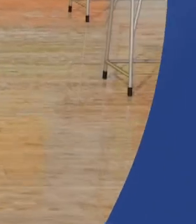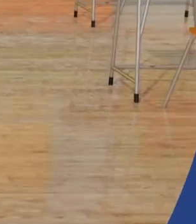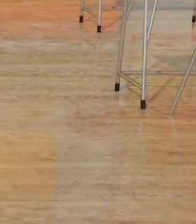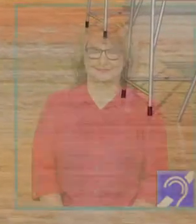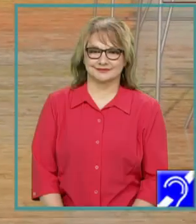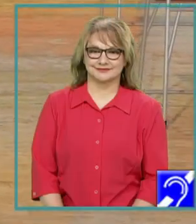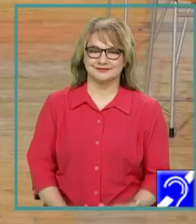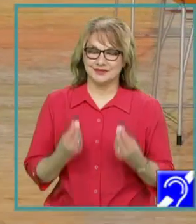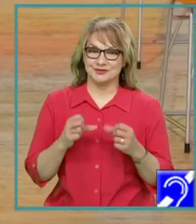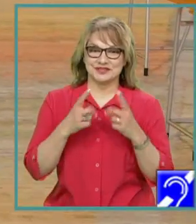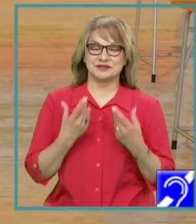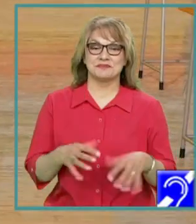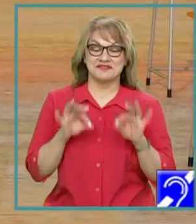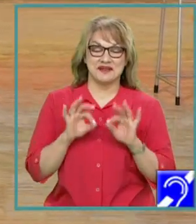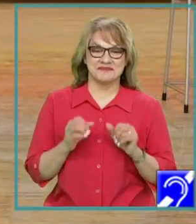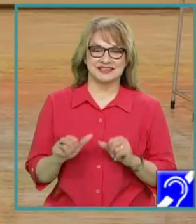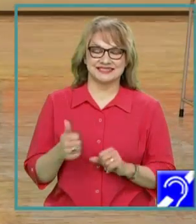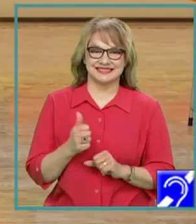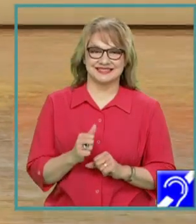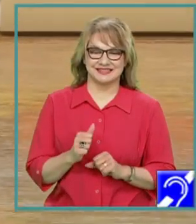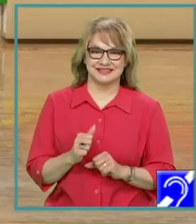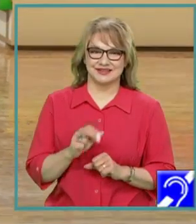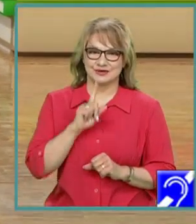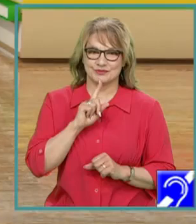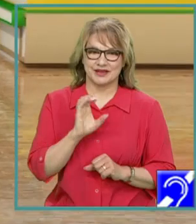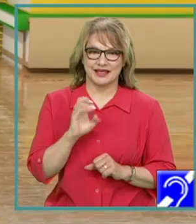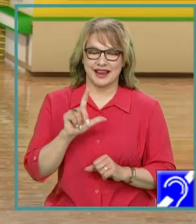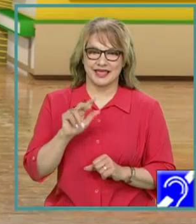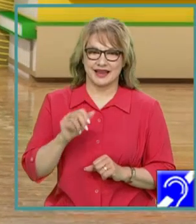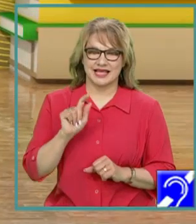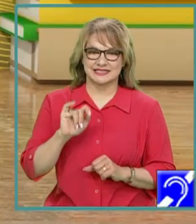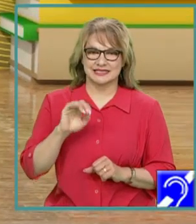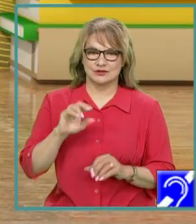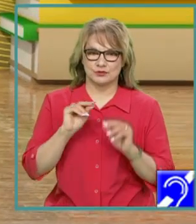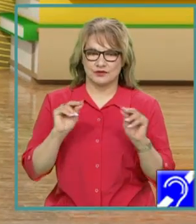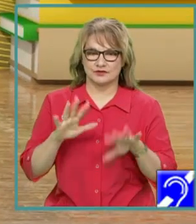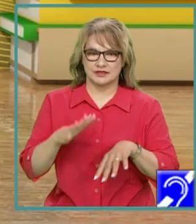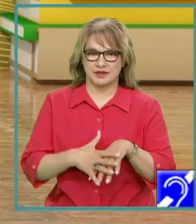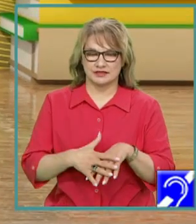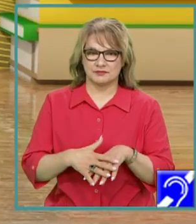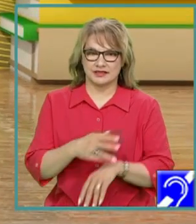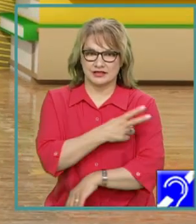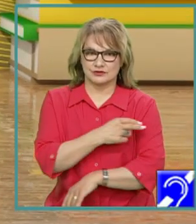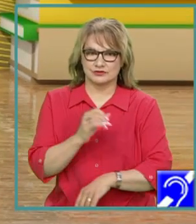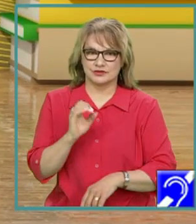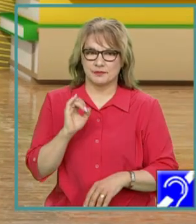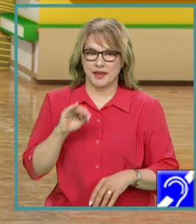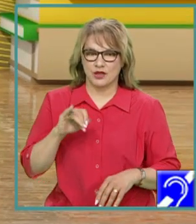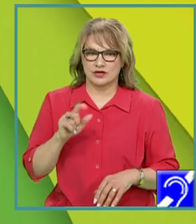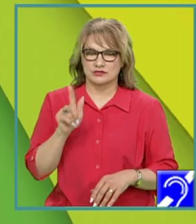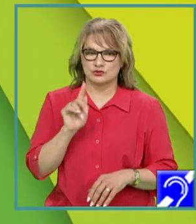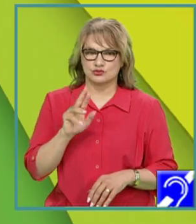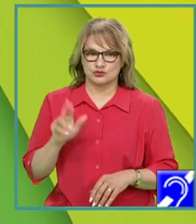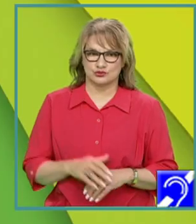psihologia bine vom regăsit Mă numesc Elena timpul sunt profesor de matematică la Colegiul National Ion Maiorescu Giurgiu